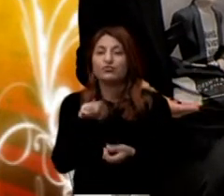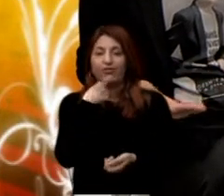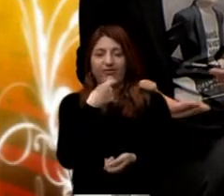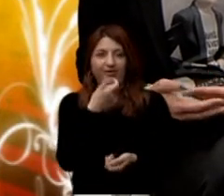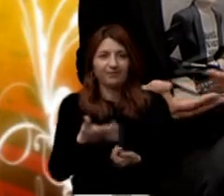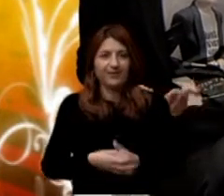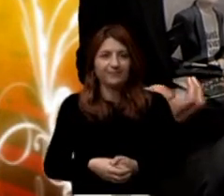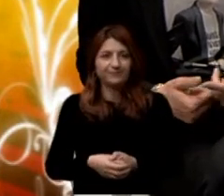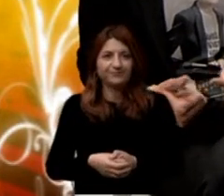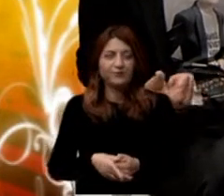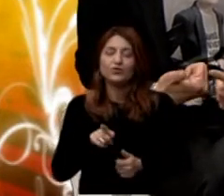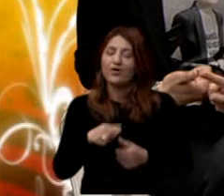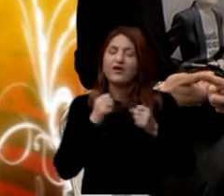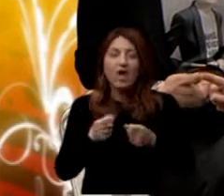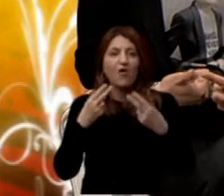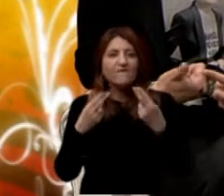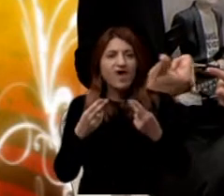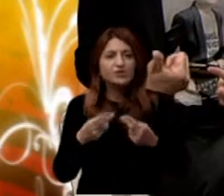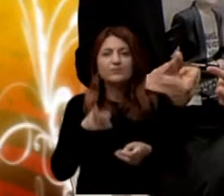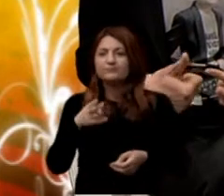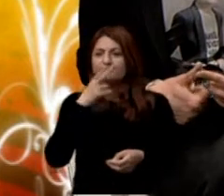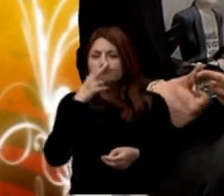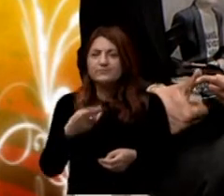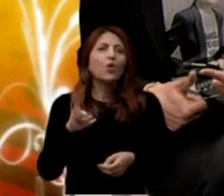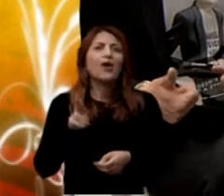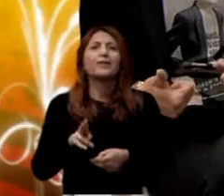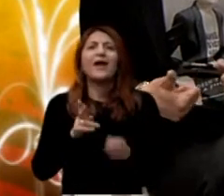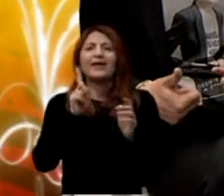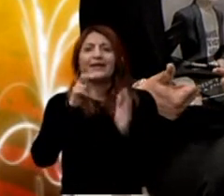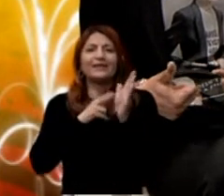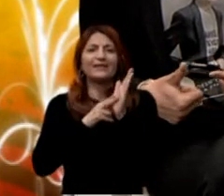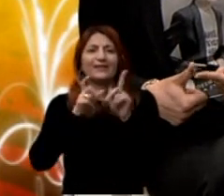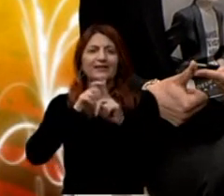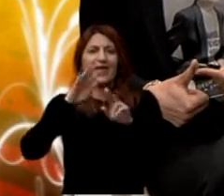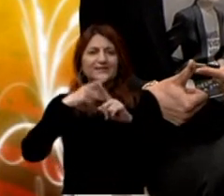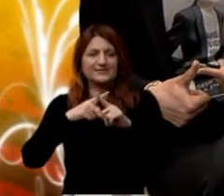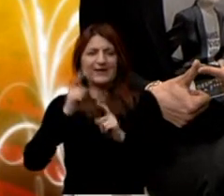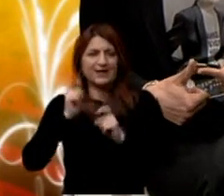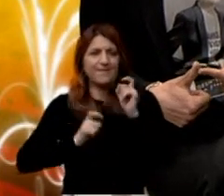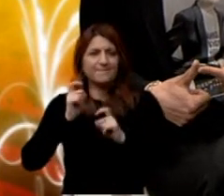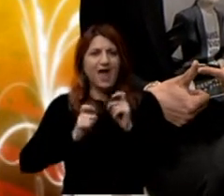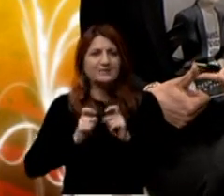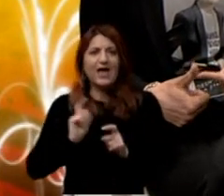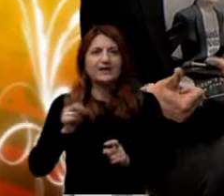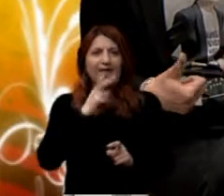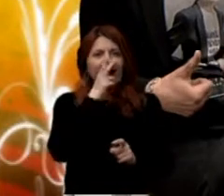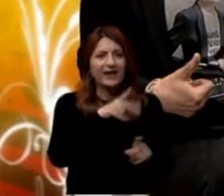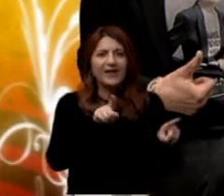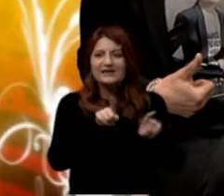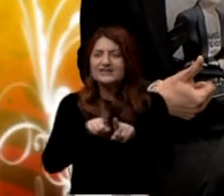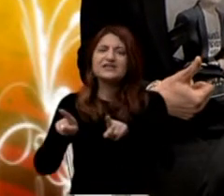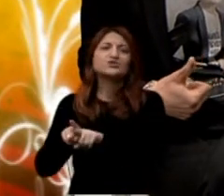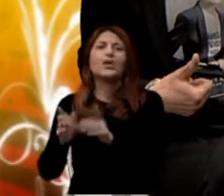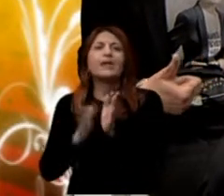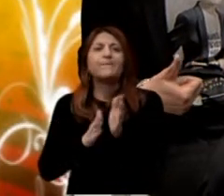pacijenata. Tako da ono što je jako važno da pogledamo koliko je, recimo, indeks tjelesne mase i da znamo da ne gledamo iste vrijednosti kao što bi gledali